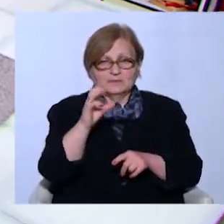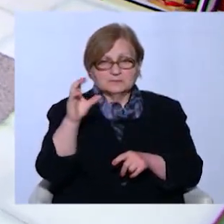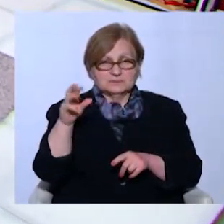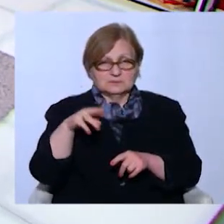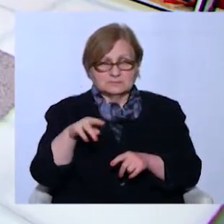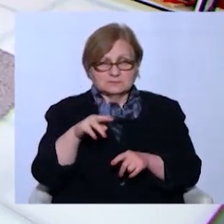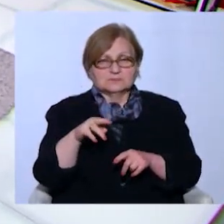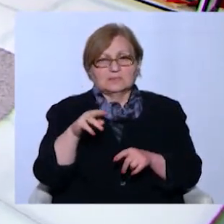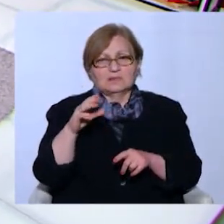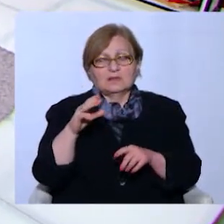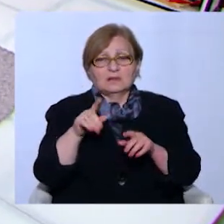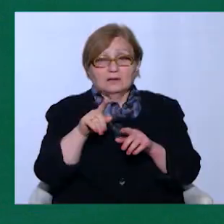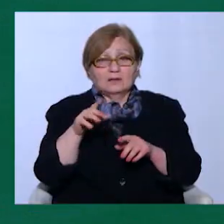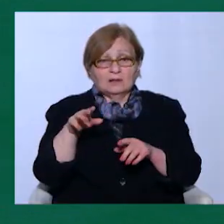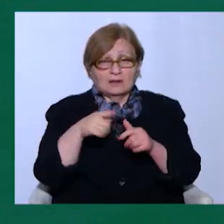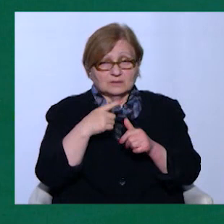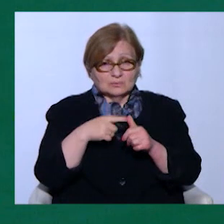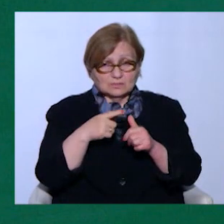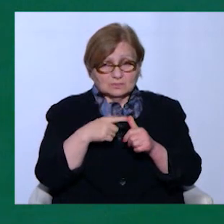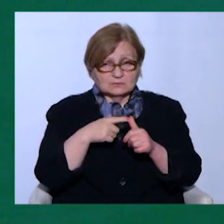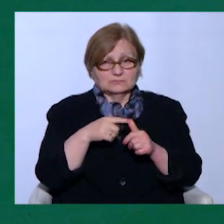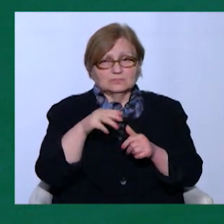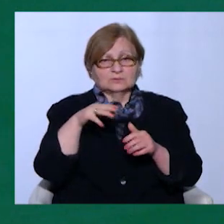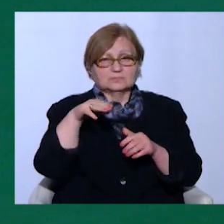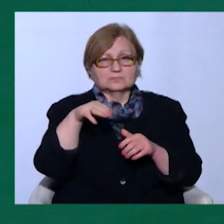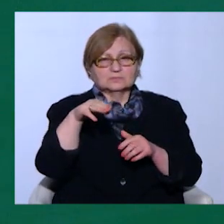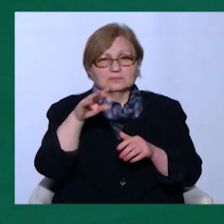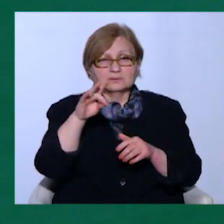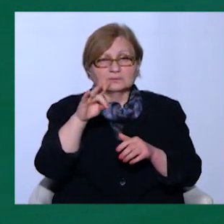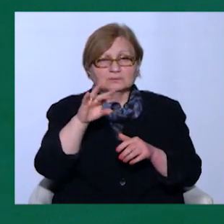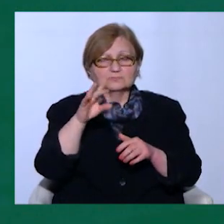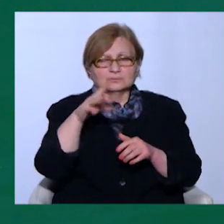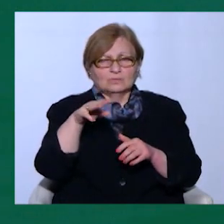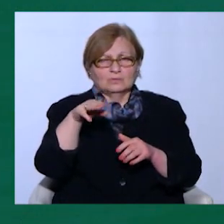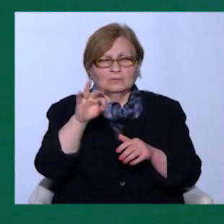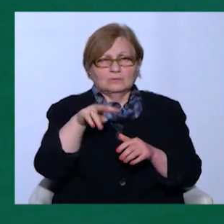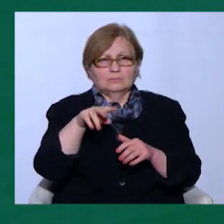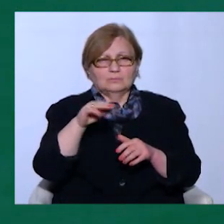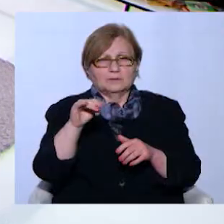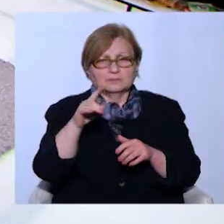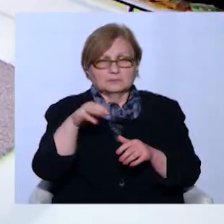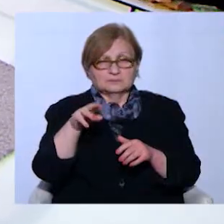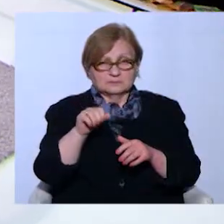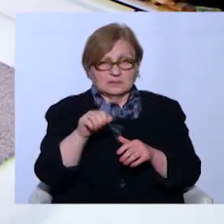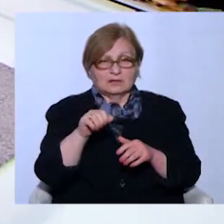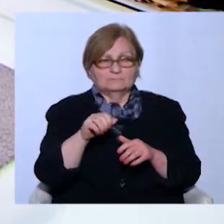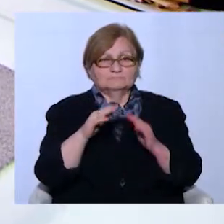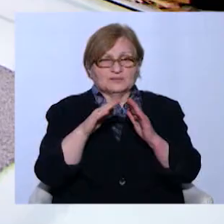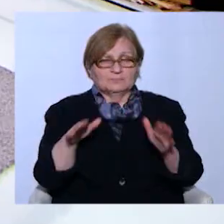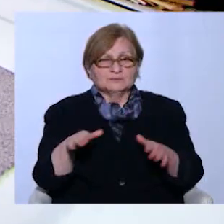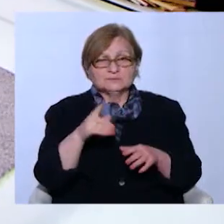ეწოდება ტოლფერდა, თუ ფერდები არის ერთმანეთის ტოლი. გადავდივართ შემდეგ სლაიდზე, აი